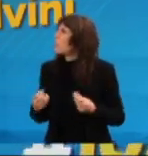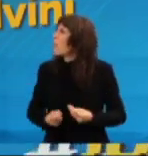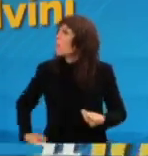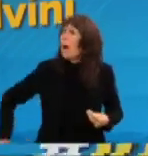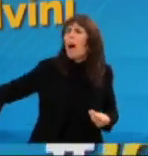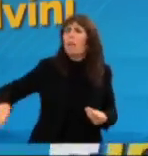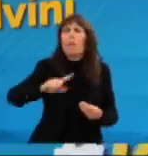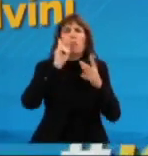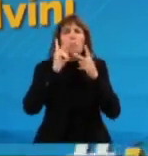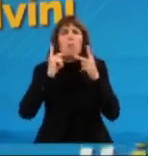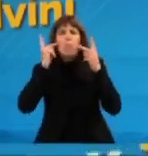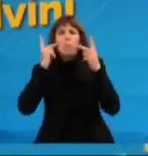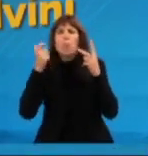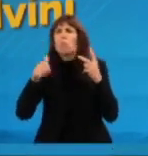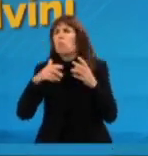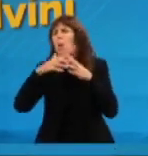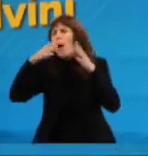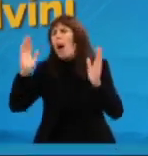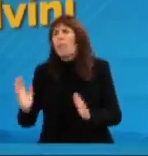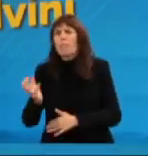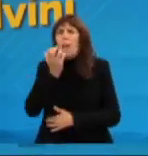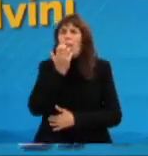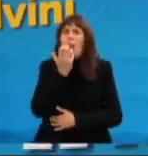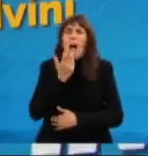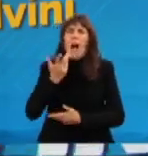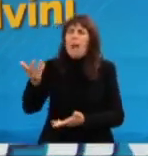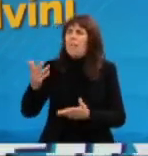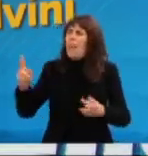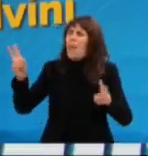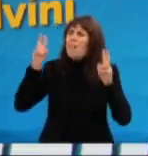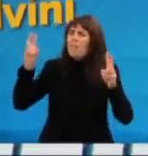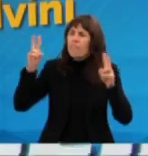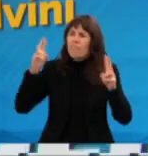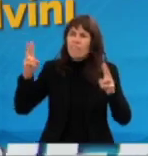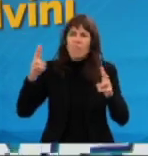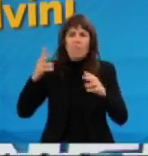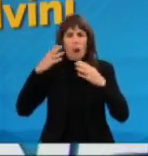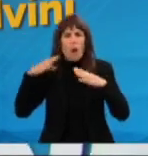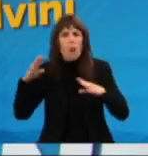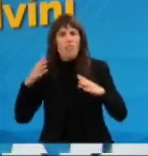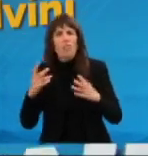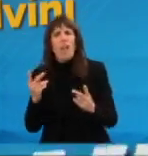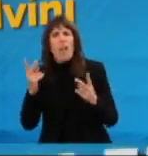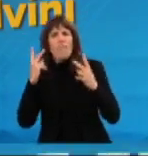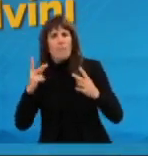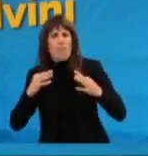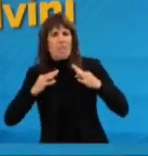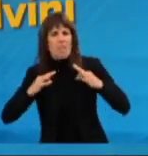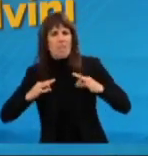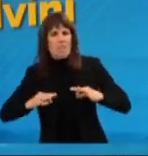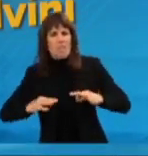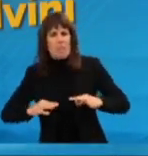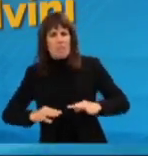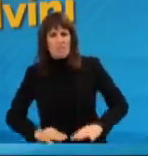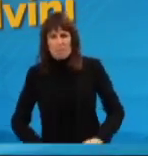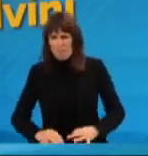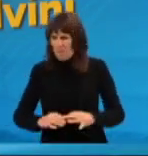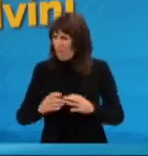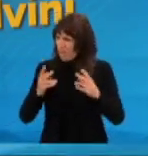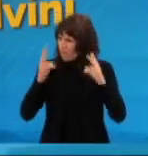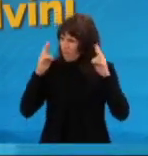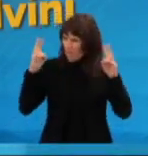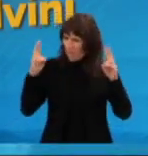a casa loro e viva le forze dell'ordine e viva le divise chi non ha